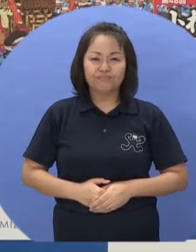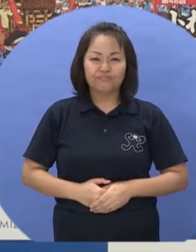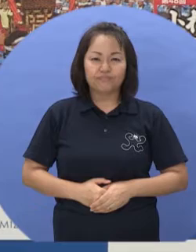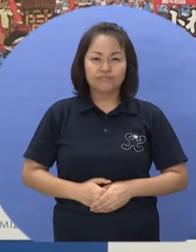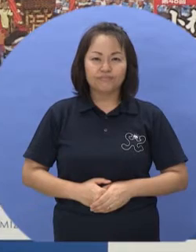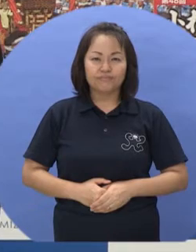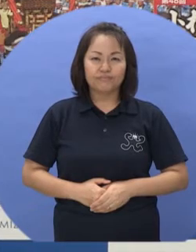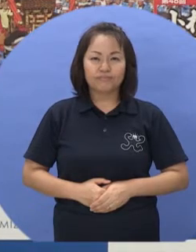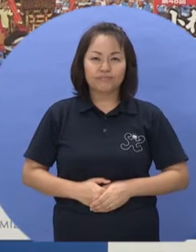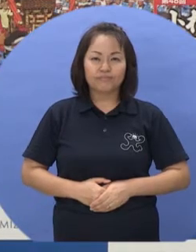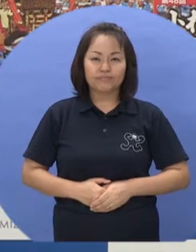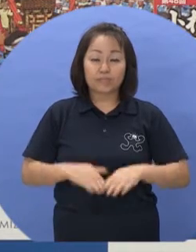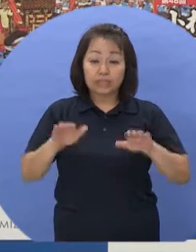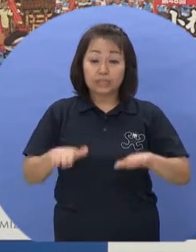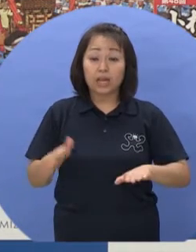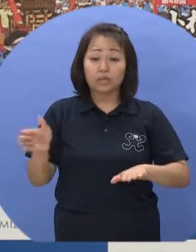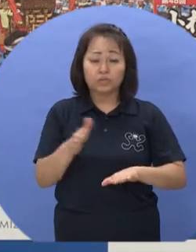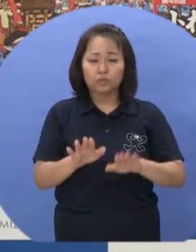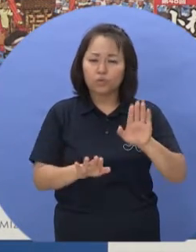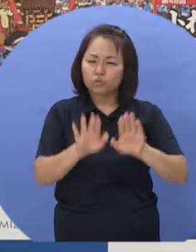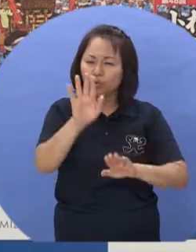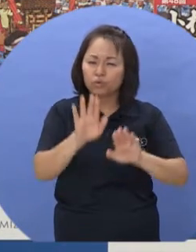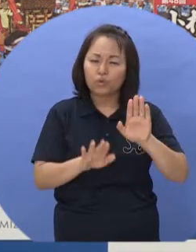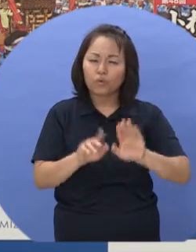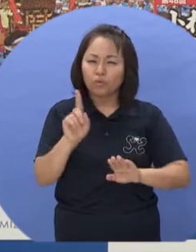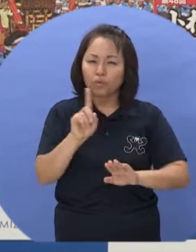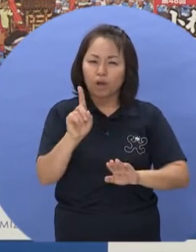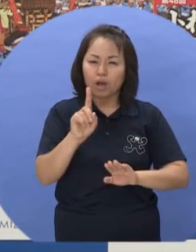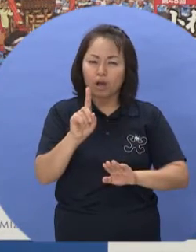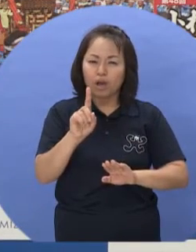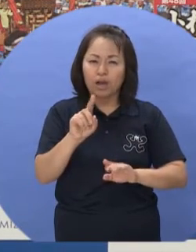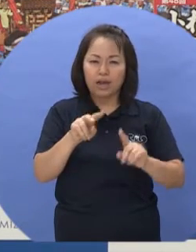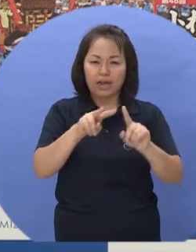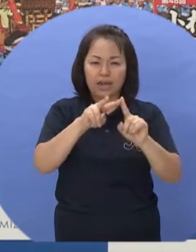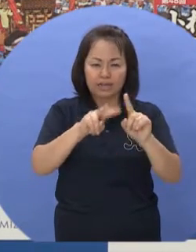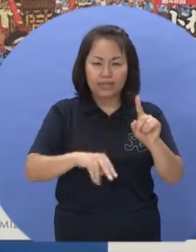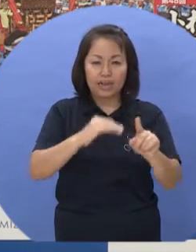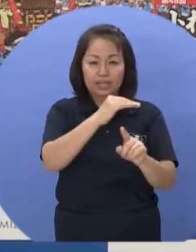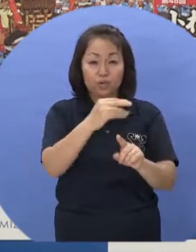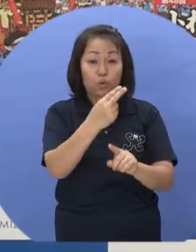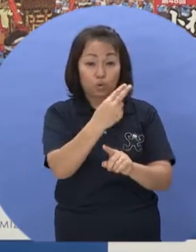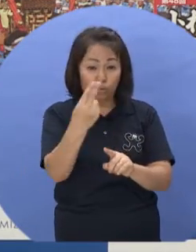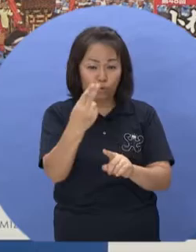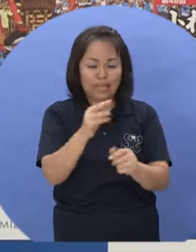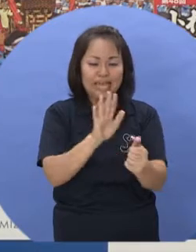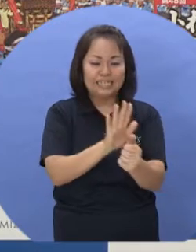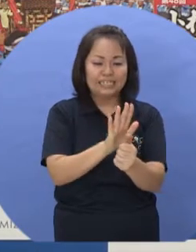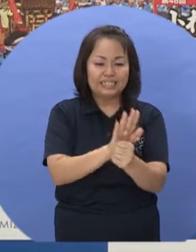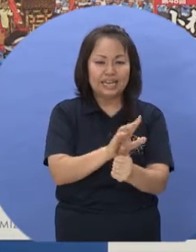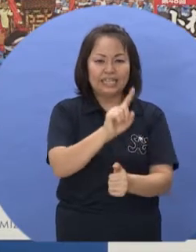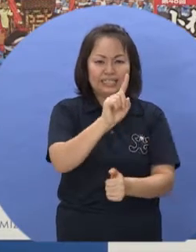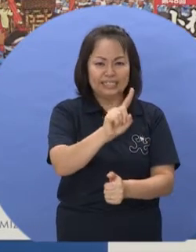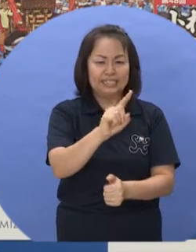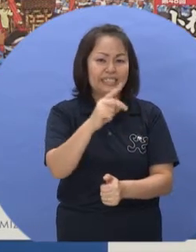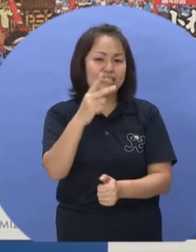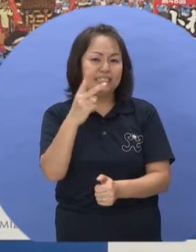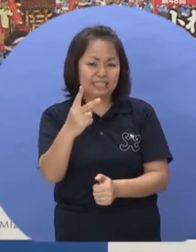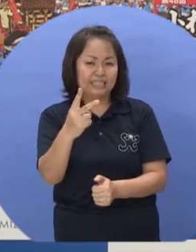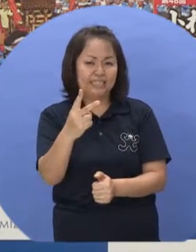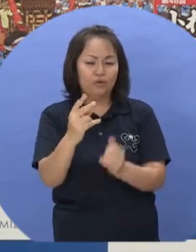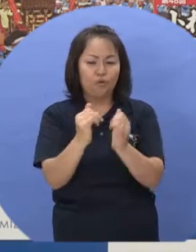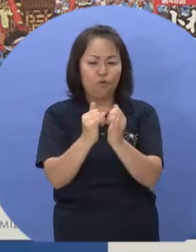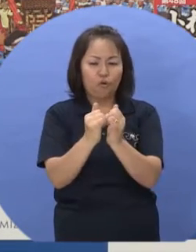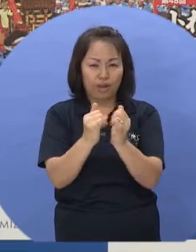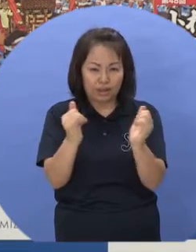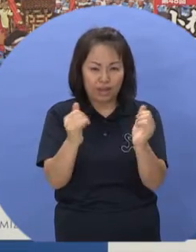最近のやはり状況としましては、要支援1、2の申請をされる方が市内でも増えてきている